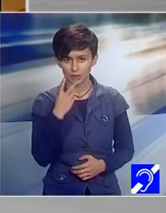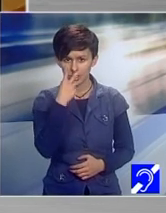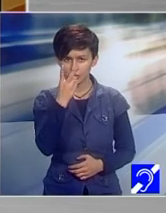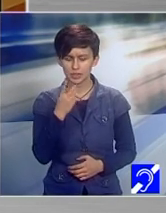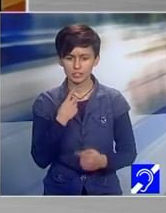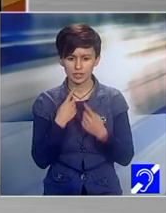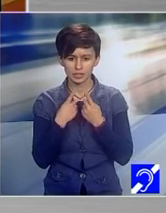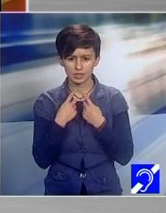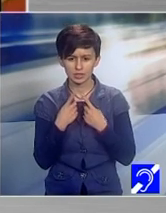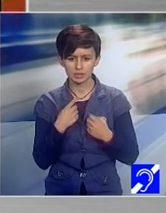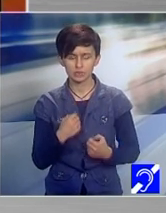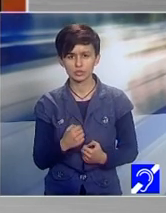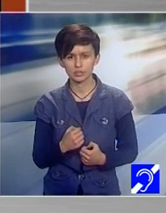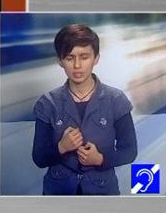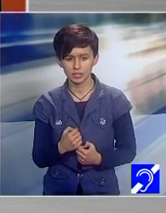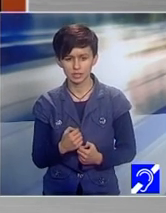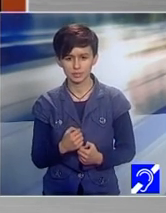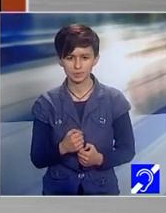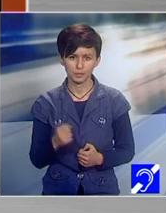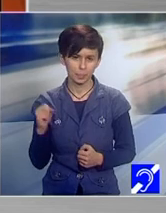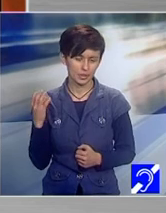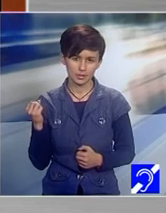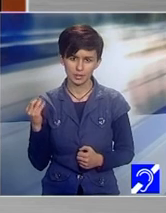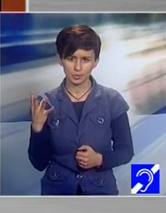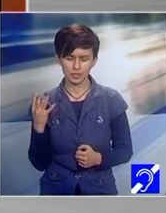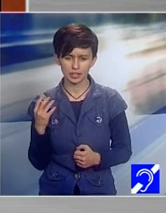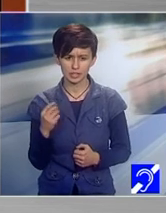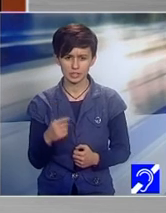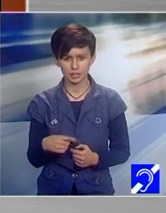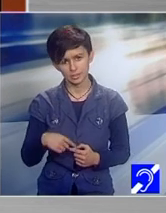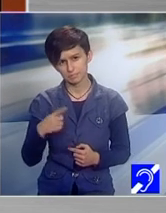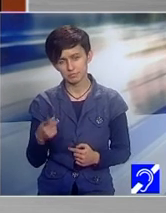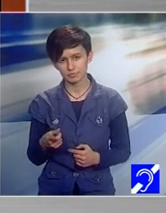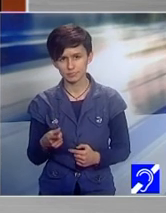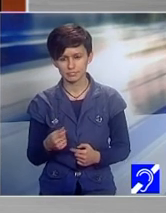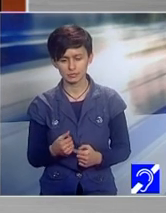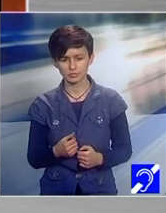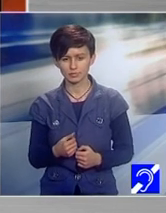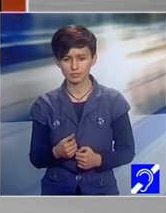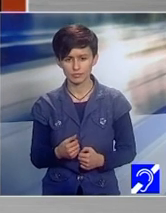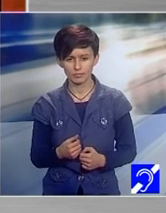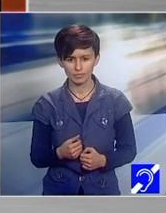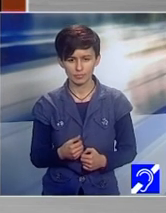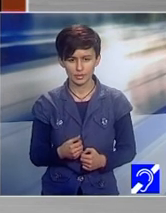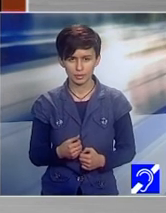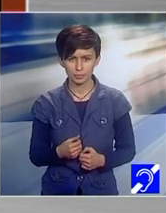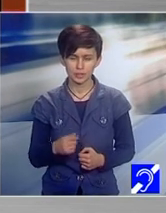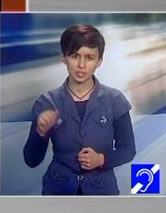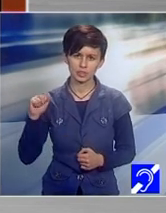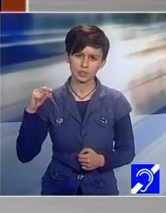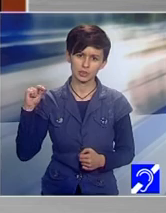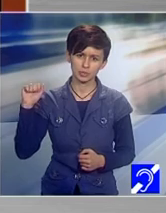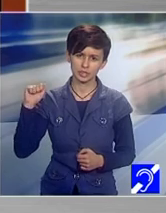iarăși oarecumva prea politizat. După ce a pasat sau a tras la poartă PSD cu